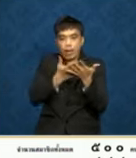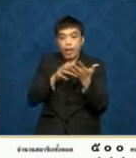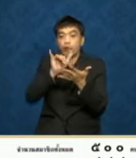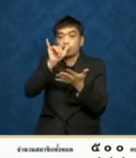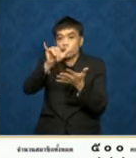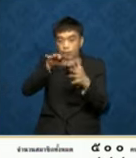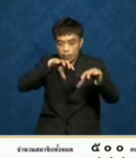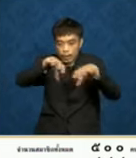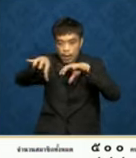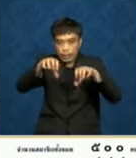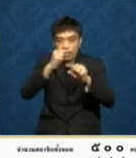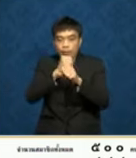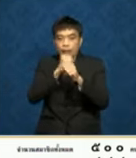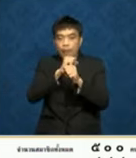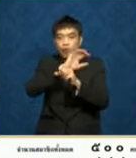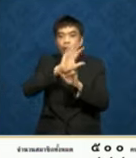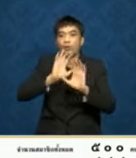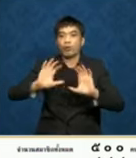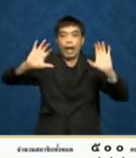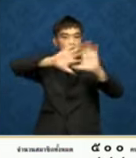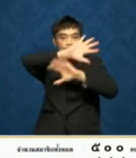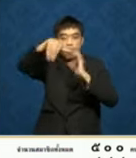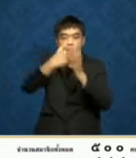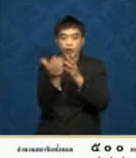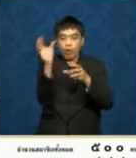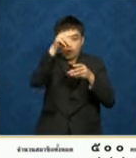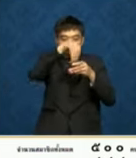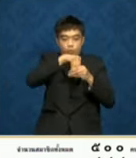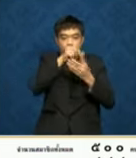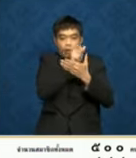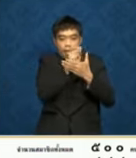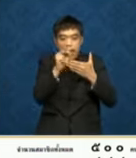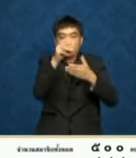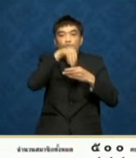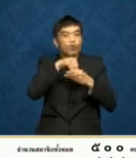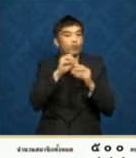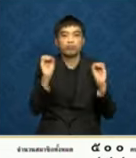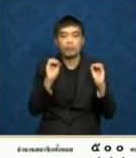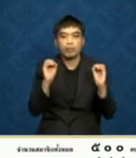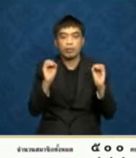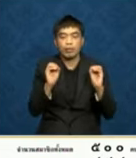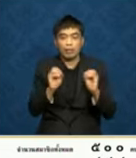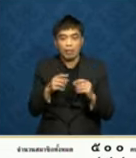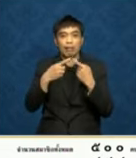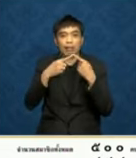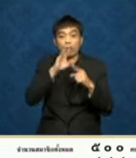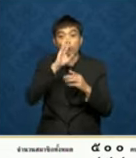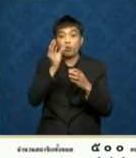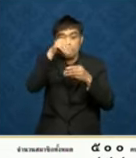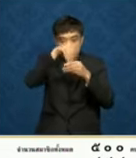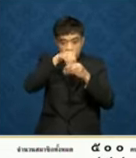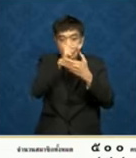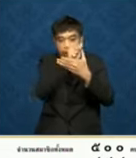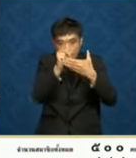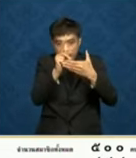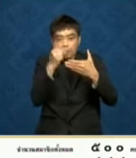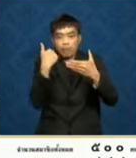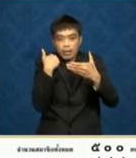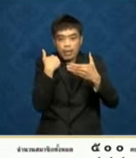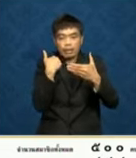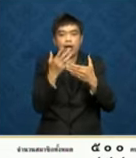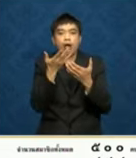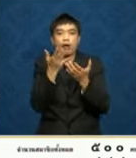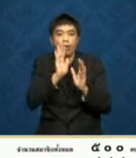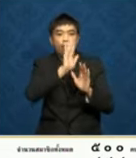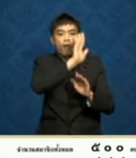ากรัทั้งหมดเข้าไปสู่แปทางรัฐเลยต่อกัให้มี ต่างคนต่ขอ ต่างคนต่างทำ เหมือนเดิมไม่